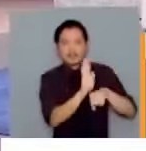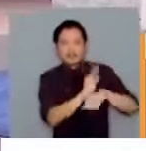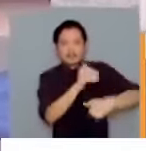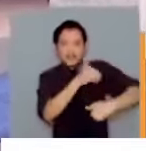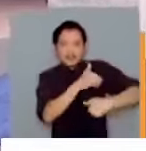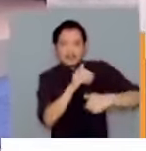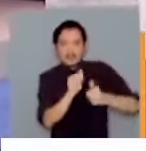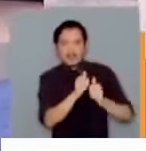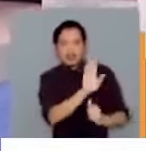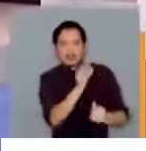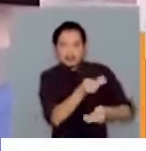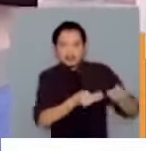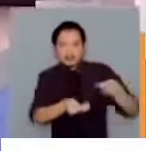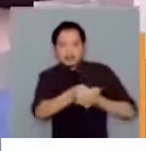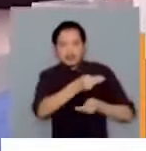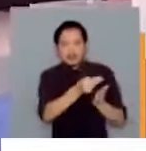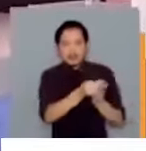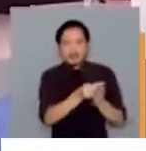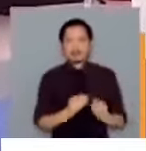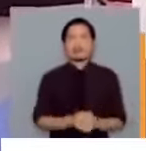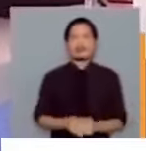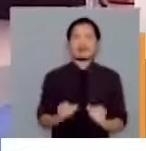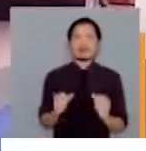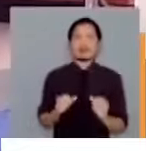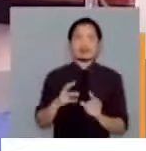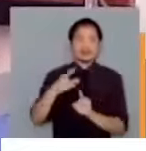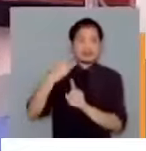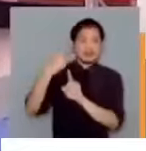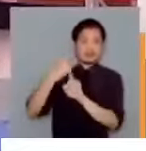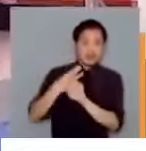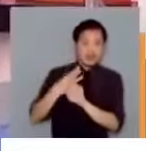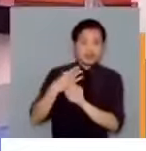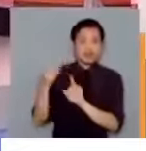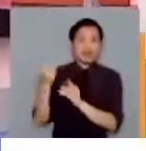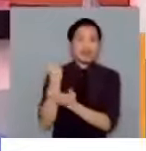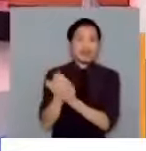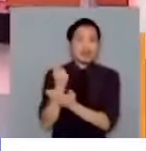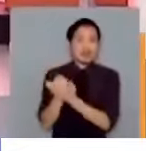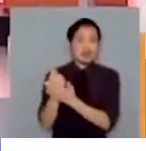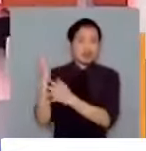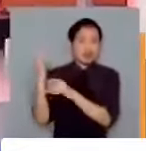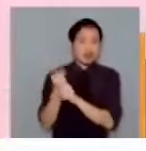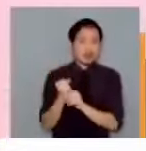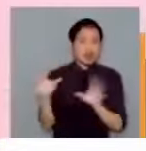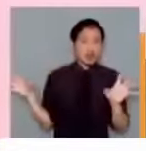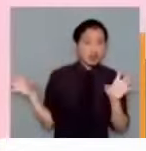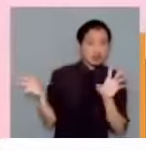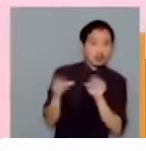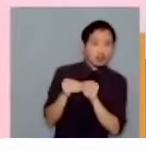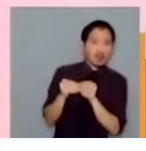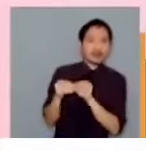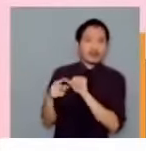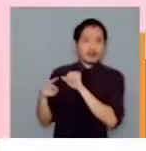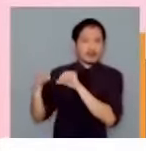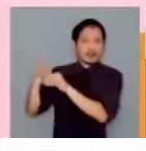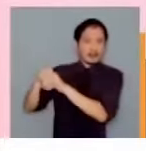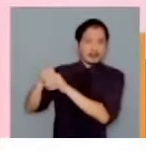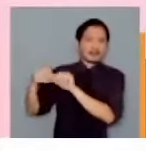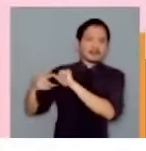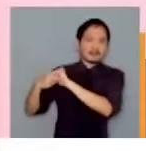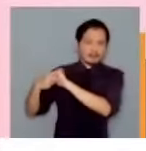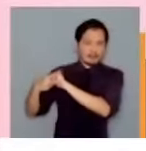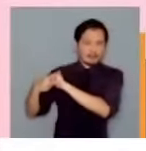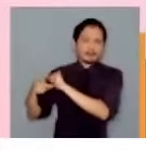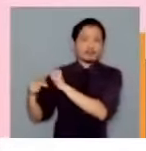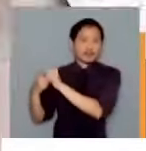Okay, ayun. So, 6 months of worth of your monthly income, kumbaga, bago ka gumastos. Kahit gumagastos ka, dapat may nakatabi